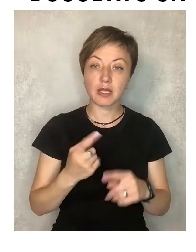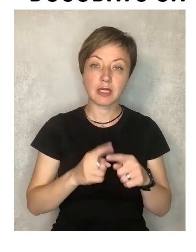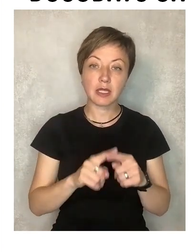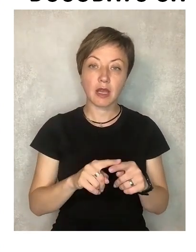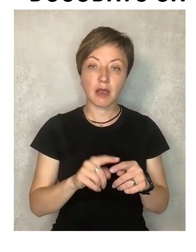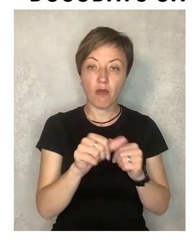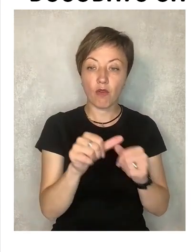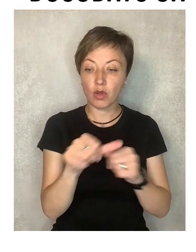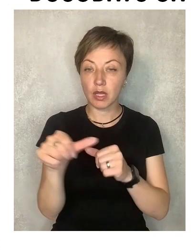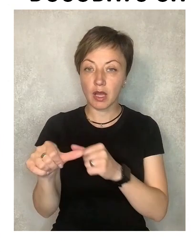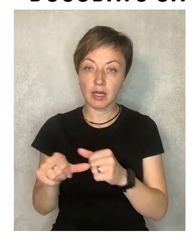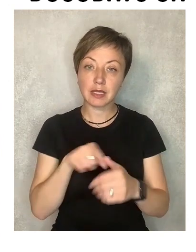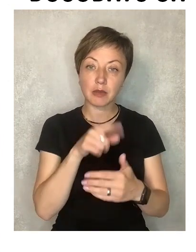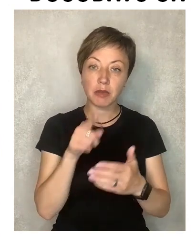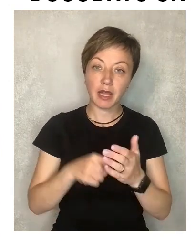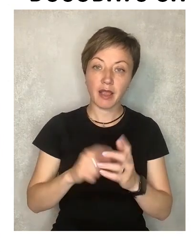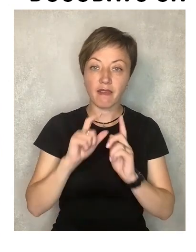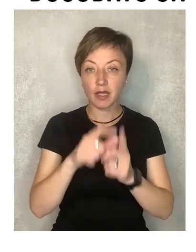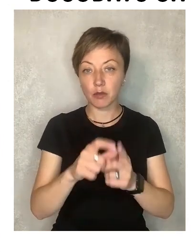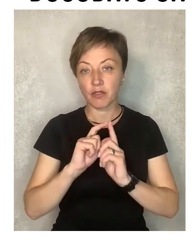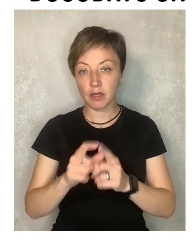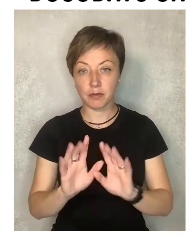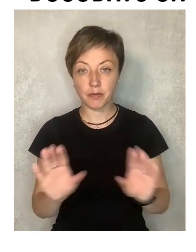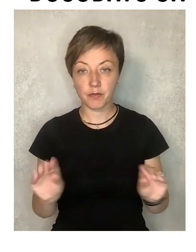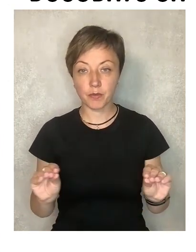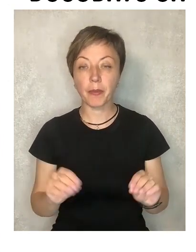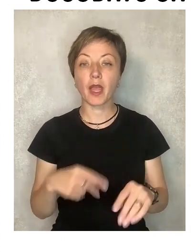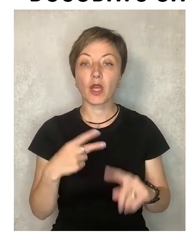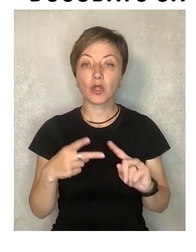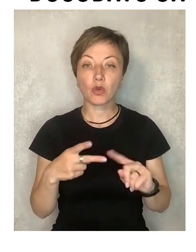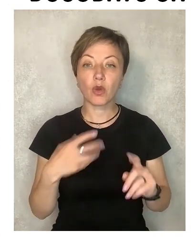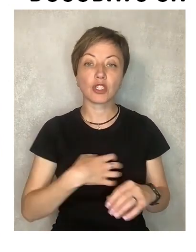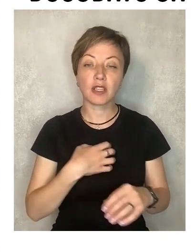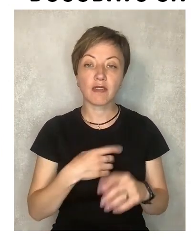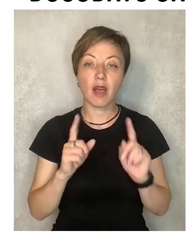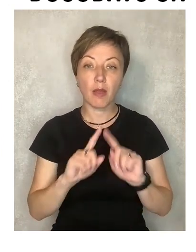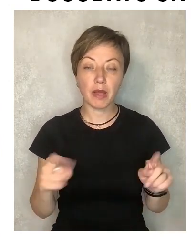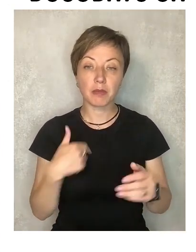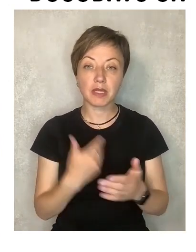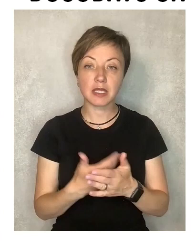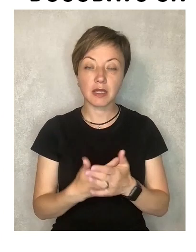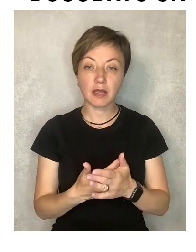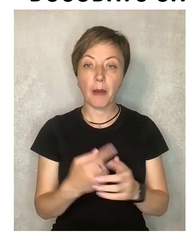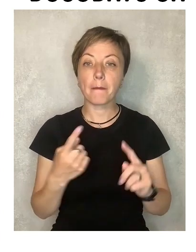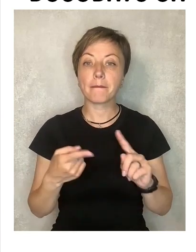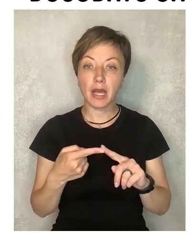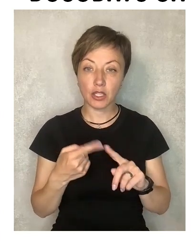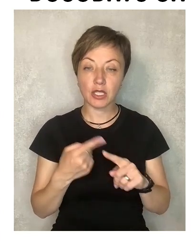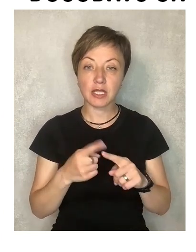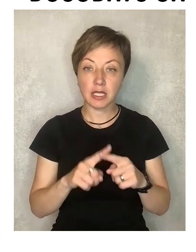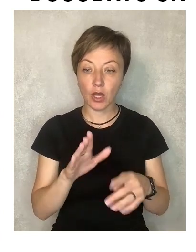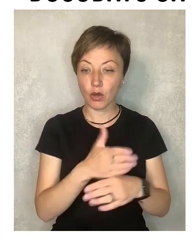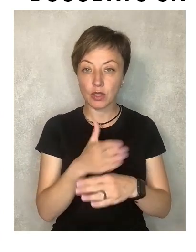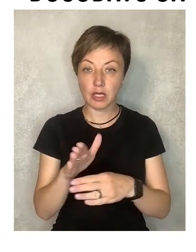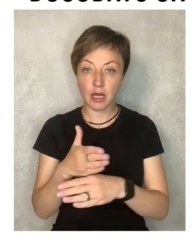або запитання і відповіді. Та? І другий важливий елемент, мені здається, тобто перший – це розділяти людей